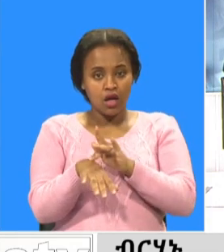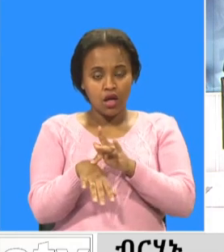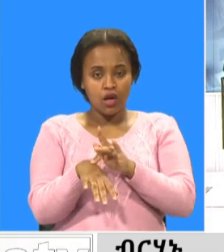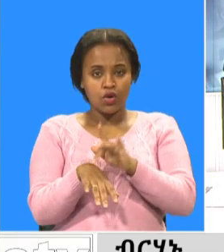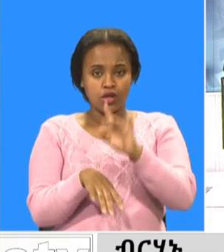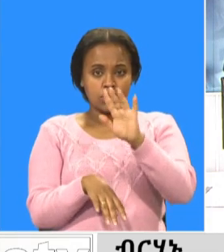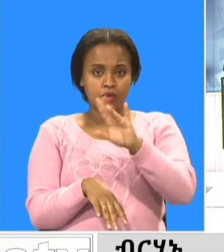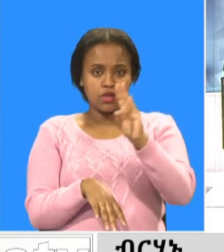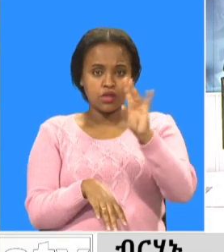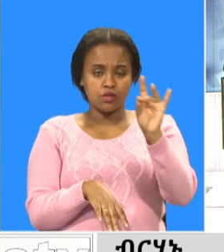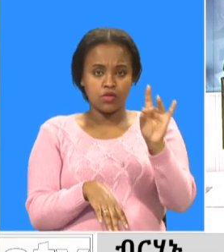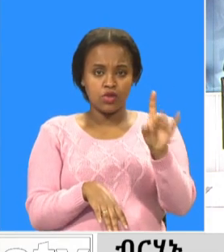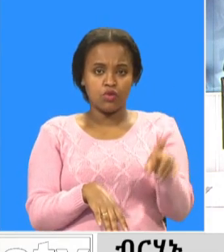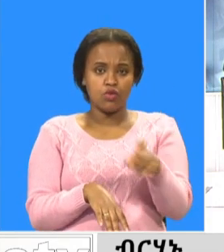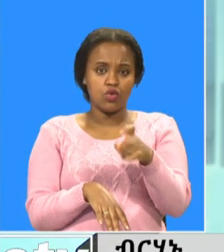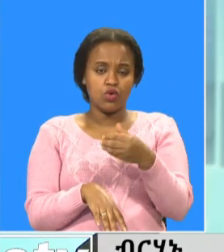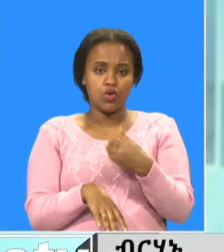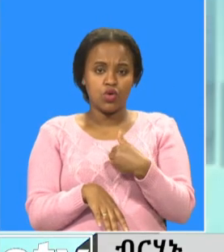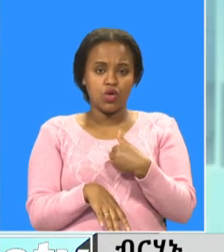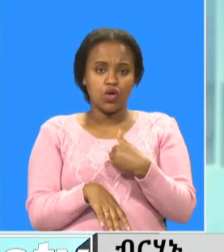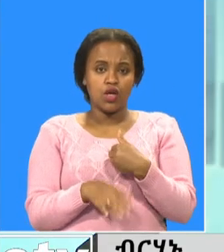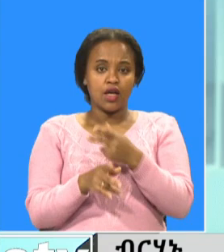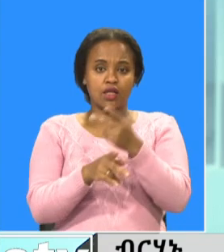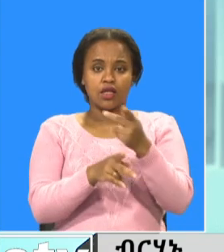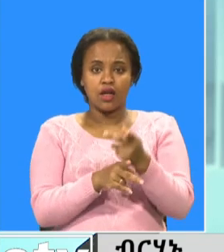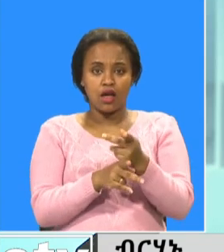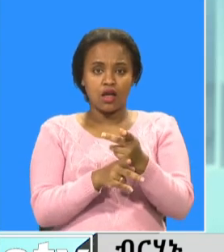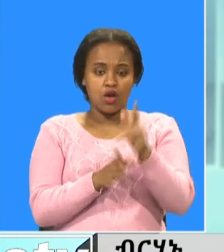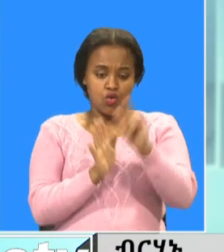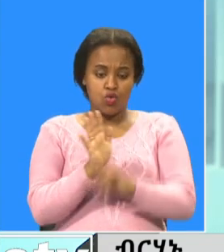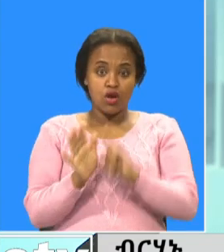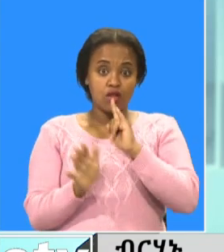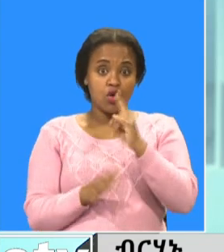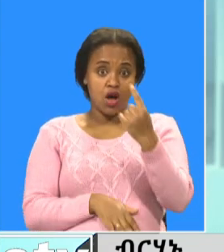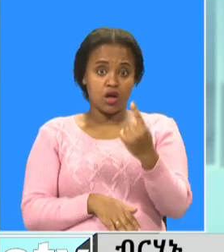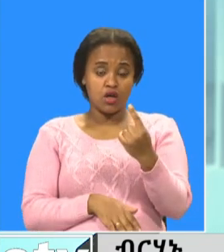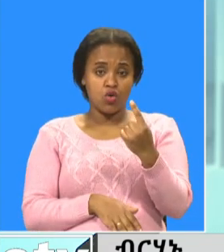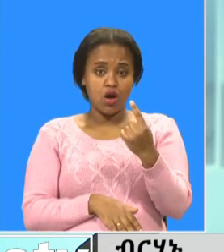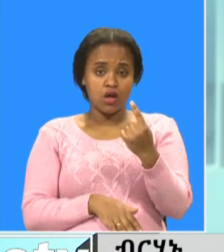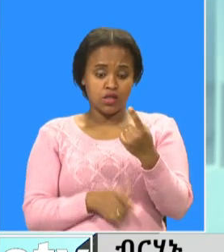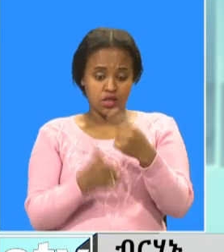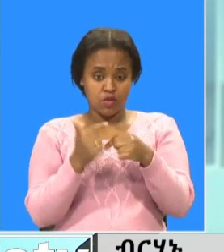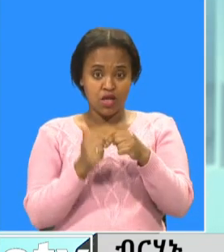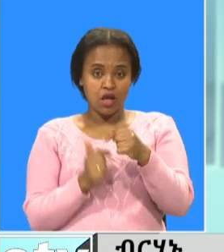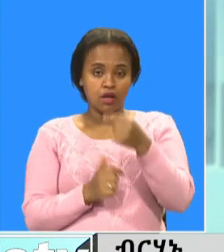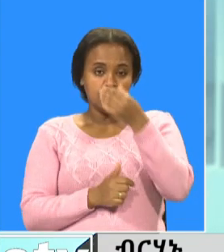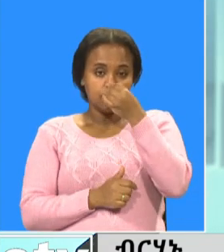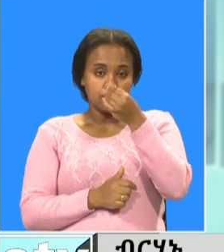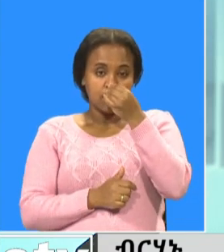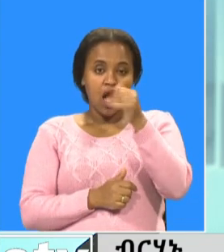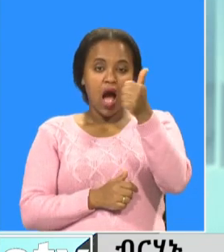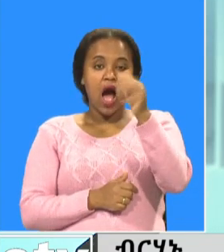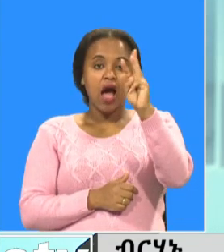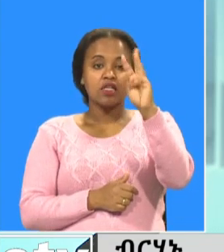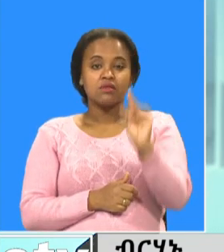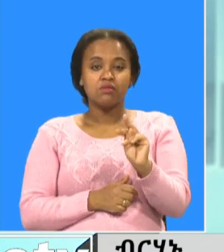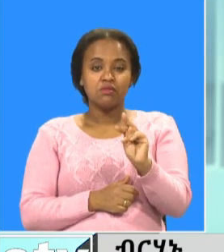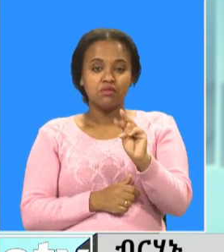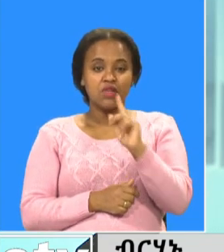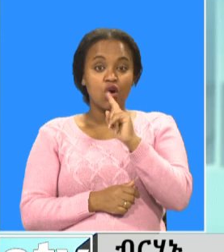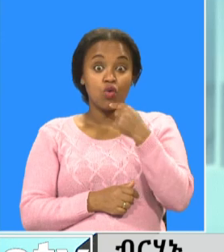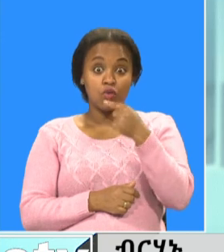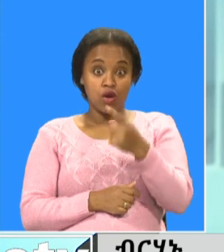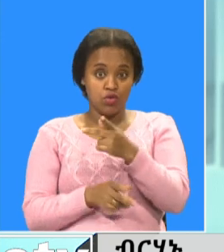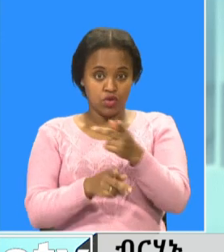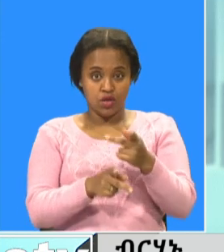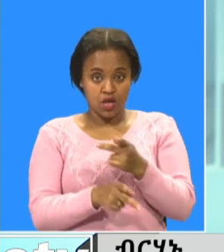አለ እና ይሄ ሁኔታ ግን ከጥንቃቄ ጉድለት ነው። አሁን አንዷ ስትመጣ አስም ነው ምናም ብለው ነው እንደዛ